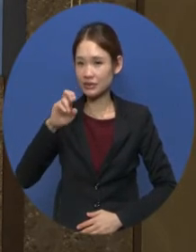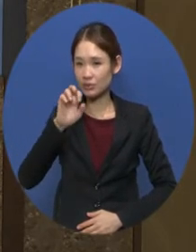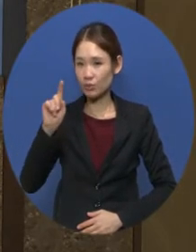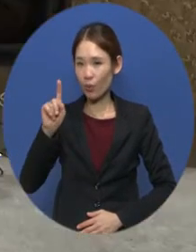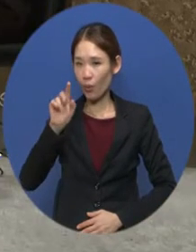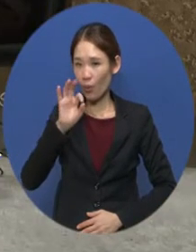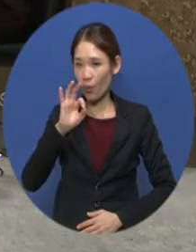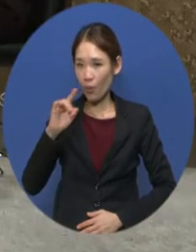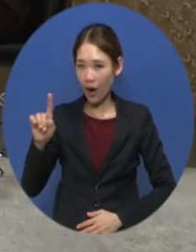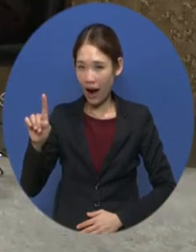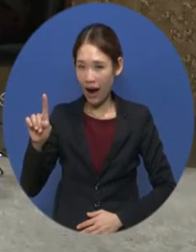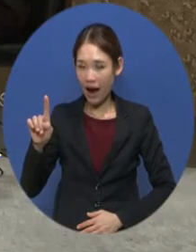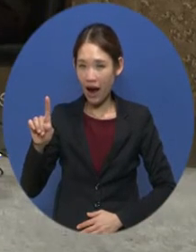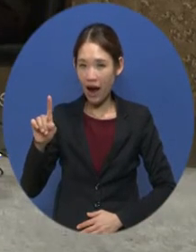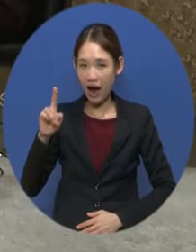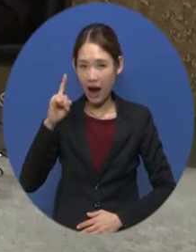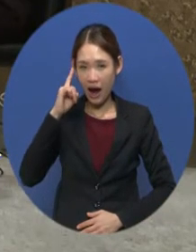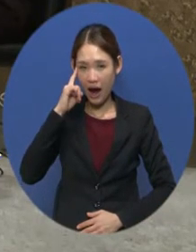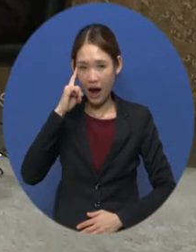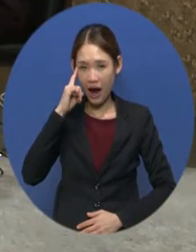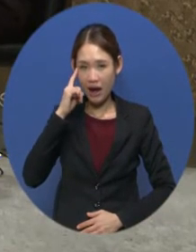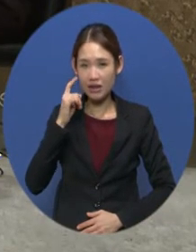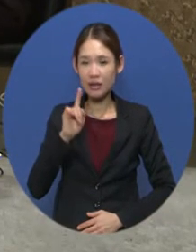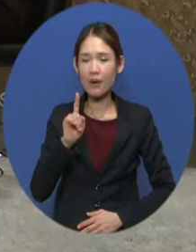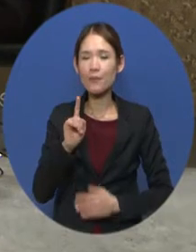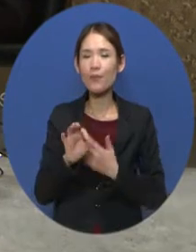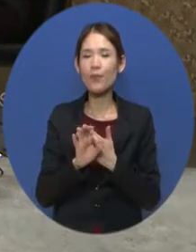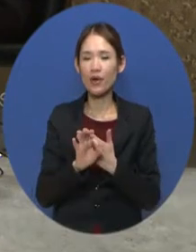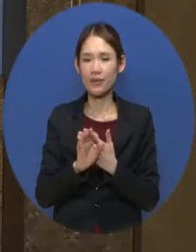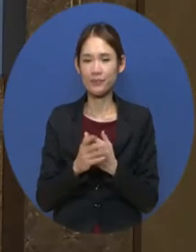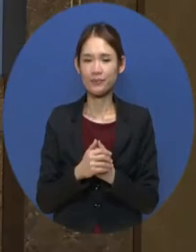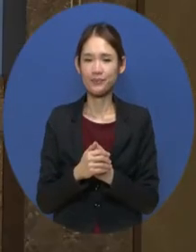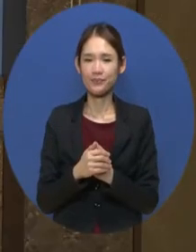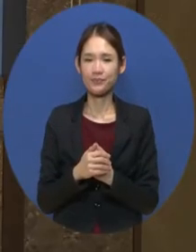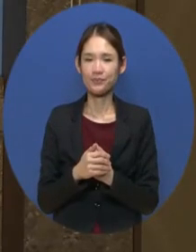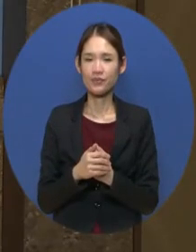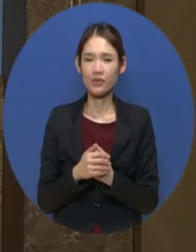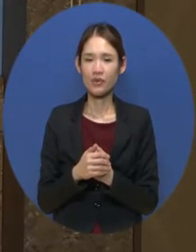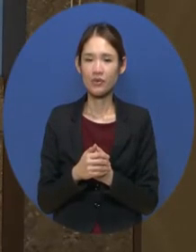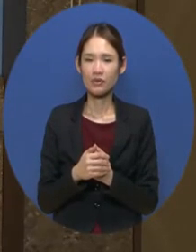개발하게 됐어요. 헬스모아. 네, 이 얘기 뭐냐면은